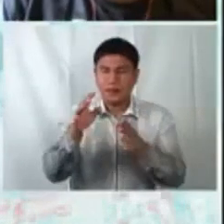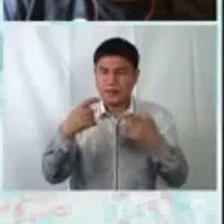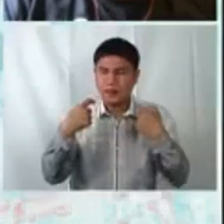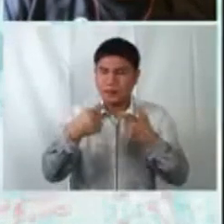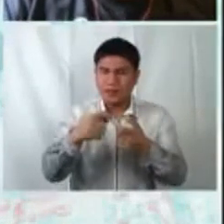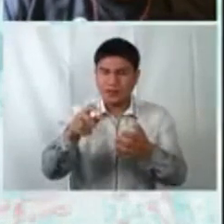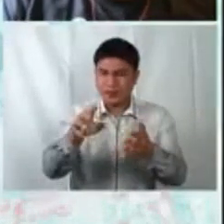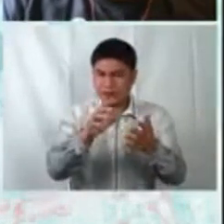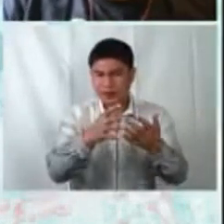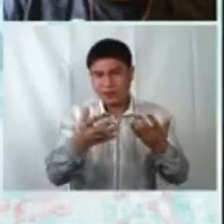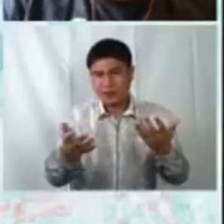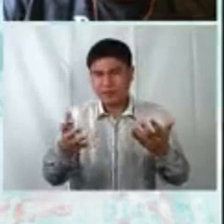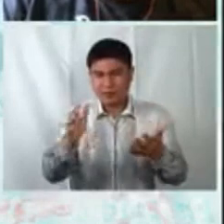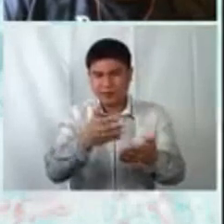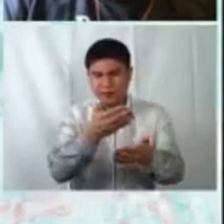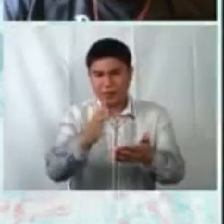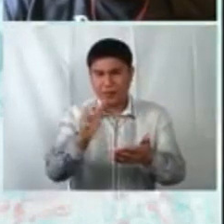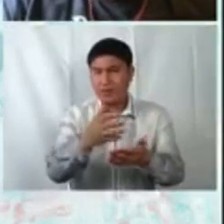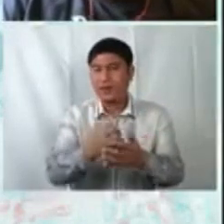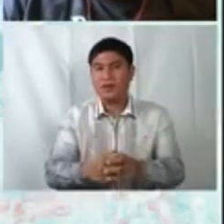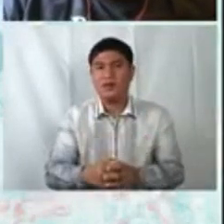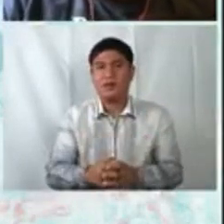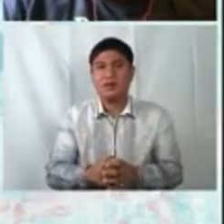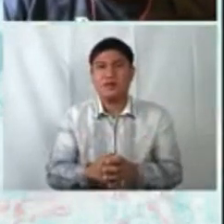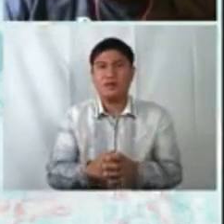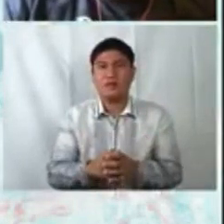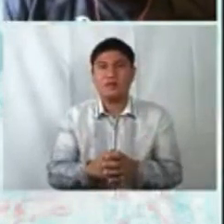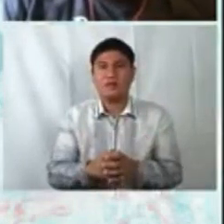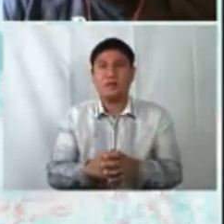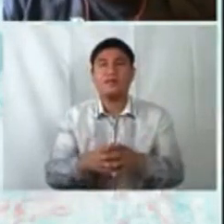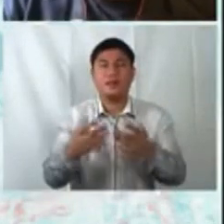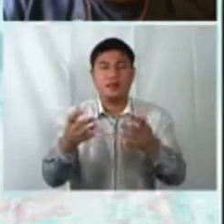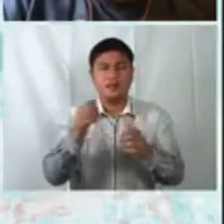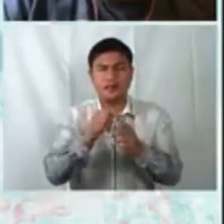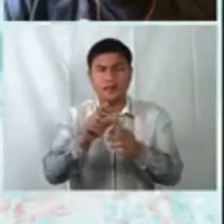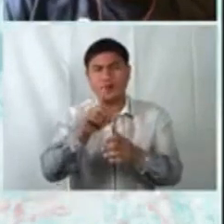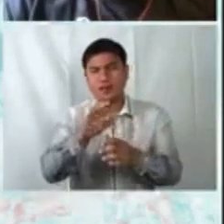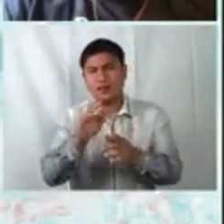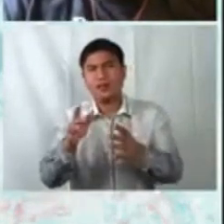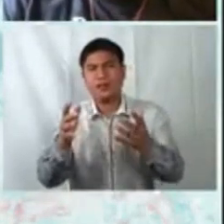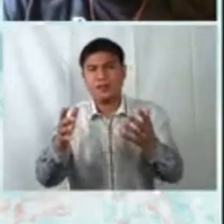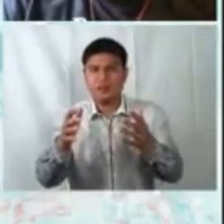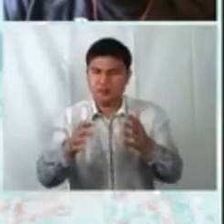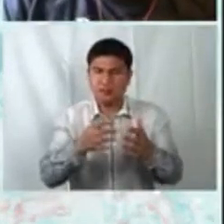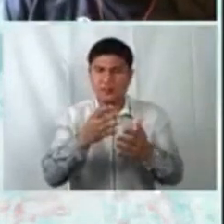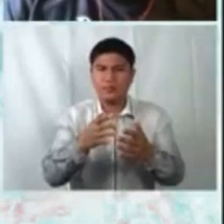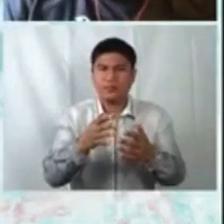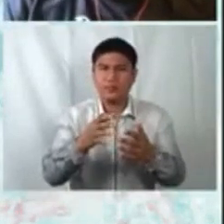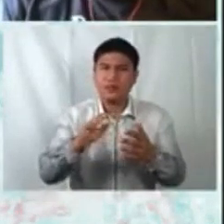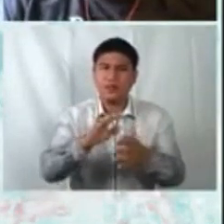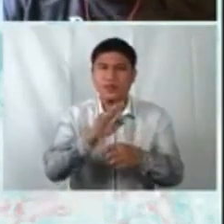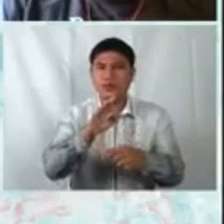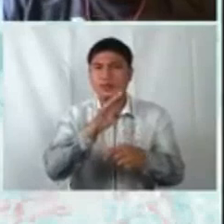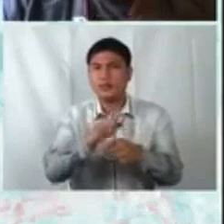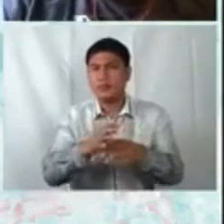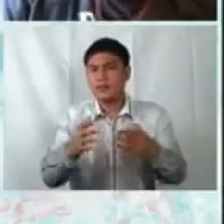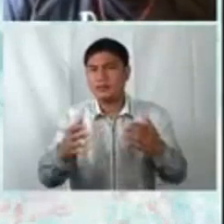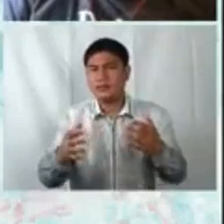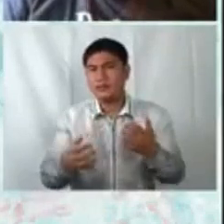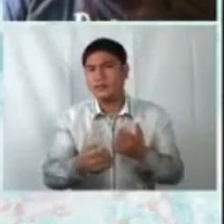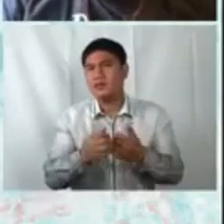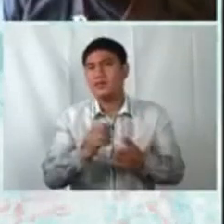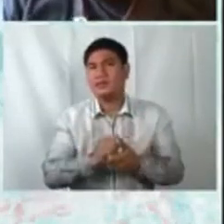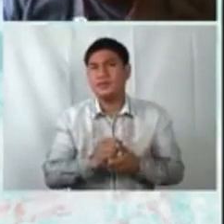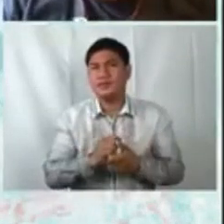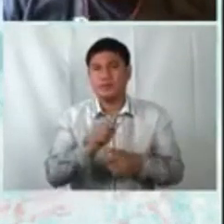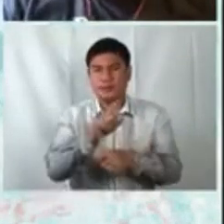Yung Tierra Dorada, Ia del Sol de Oriente, su fuego ardiente, enti la tiendo sta.